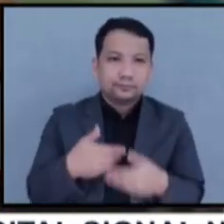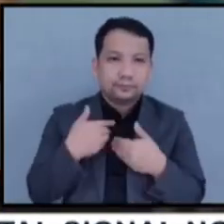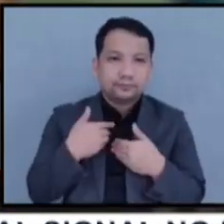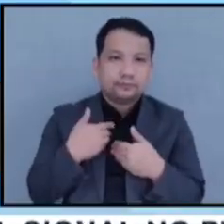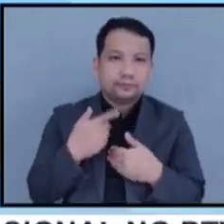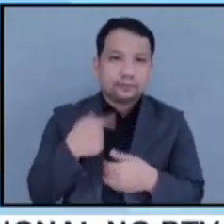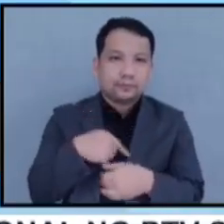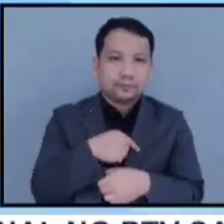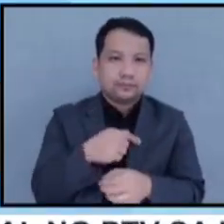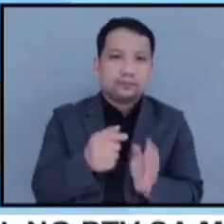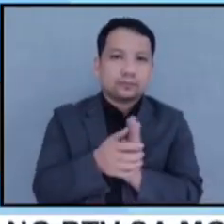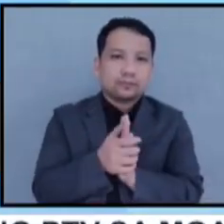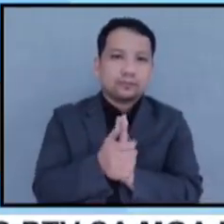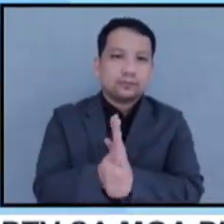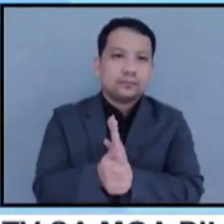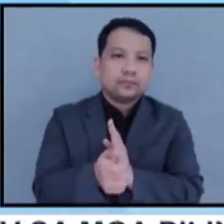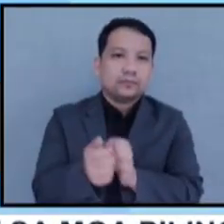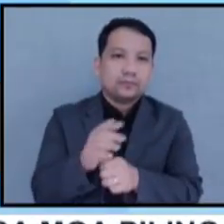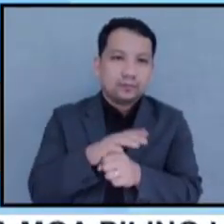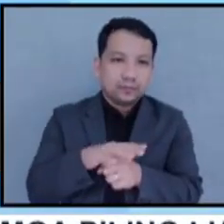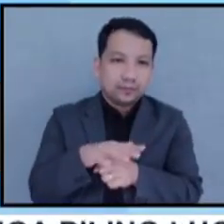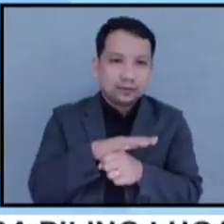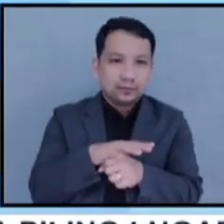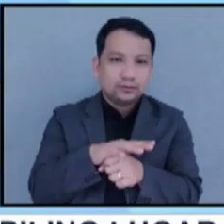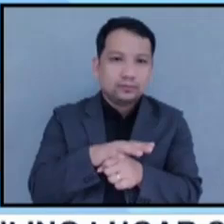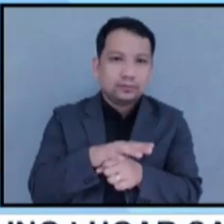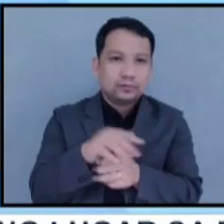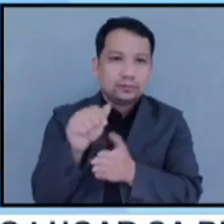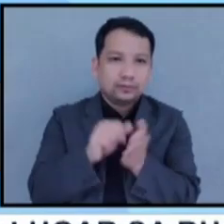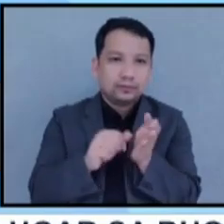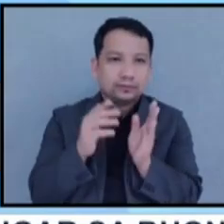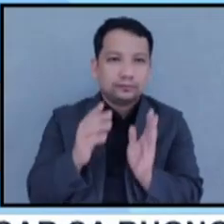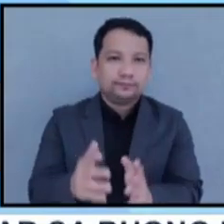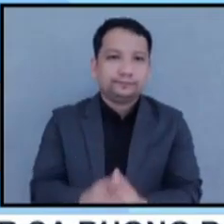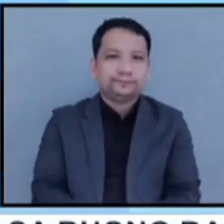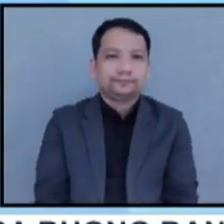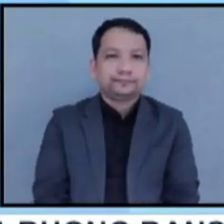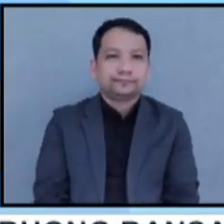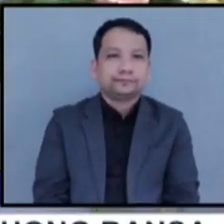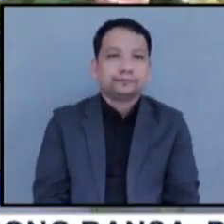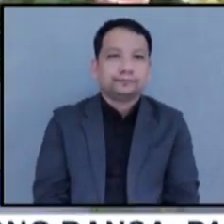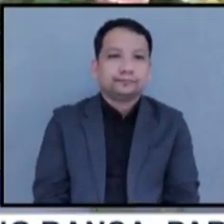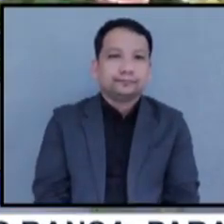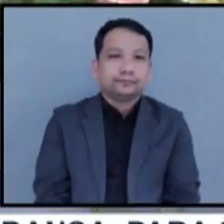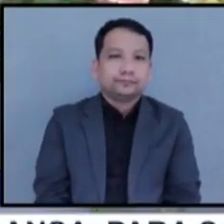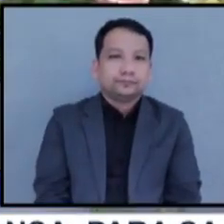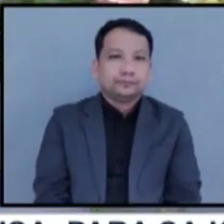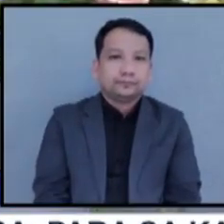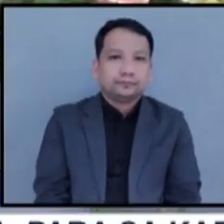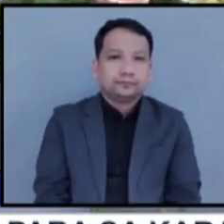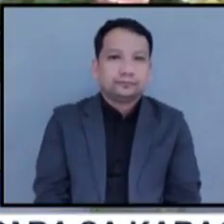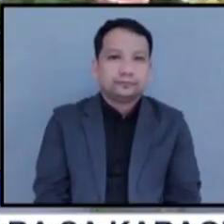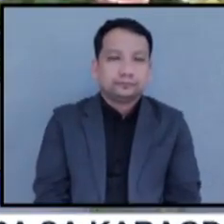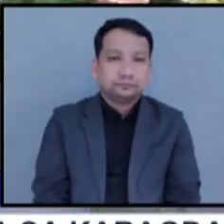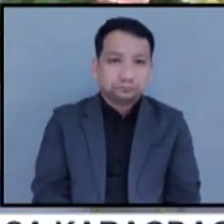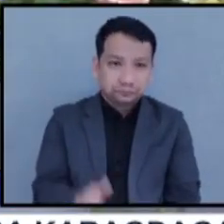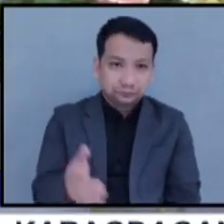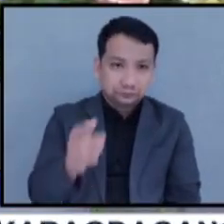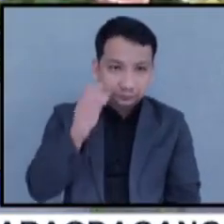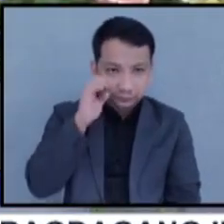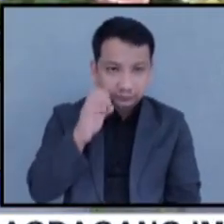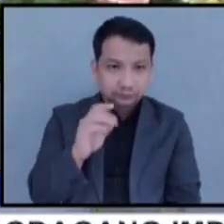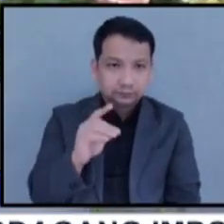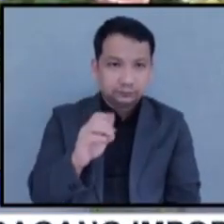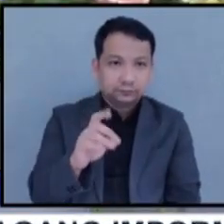yung pong galing ng ating mga local artisans. Ayan. Well, para naman po kay Ma'am Edna, no, bukod po dito